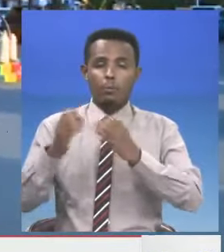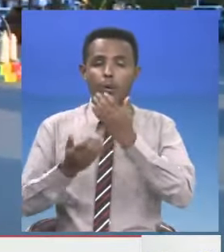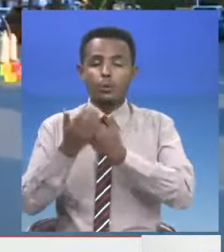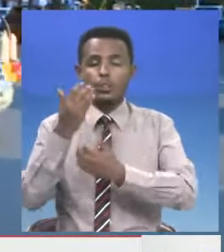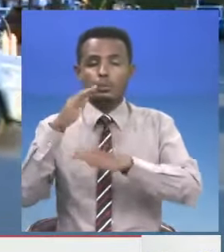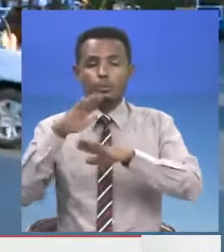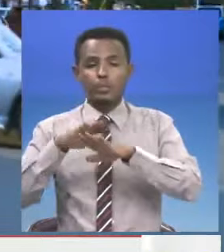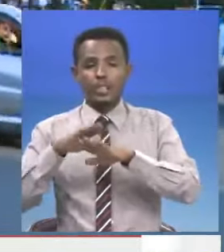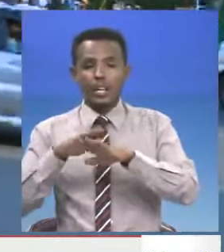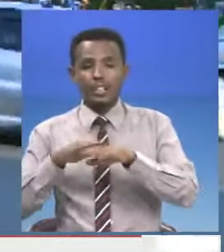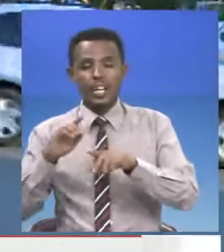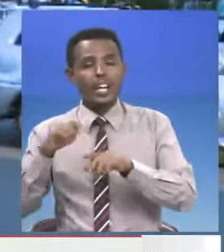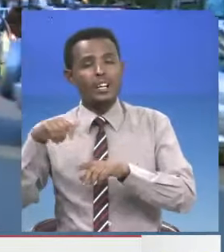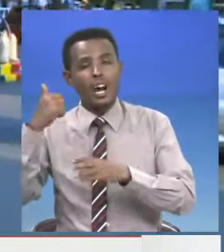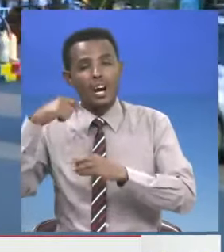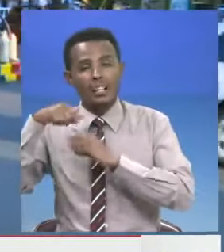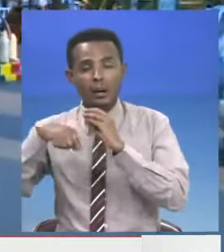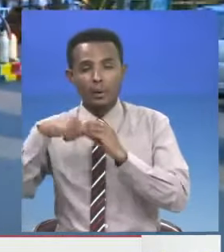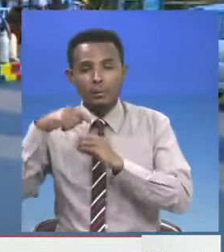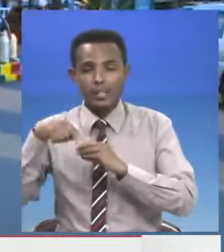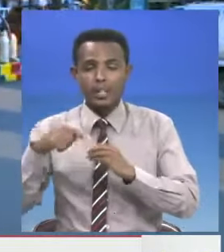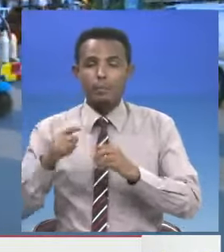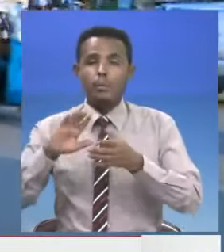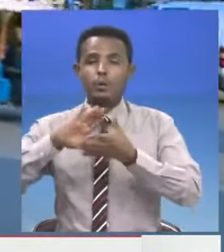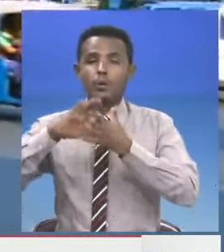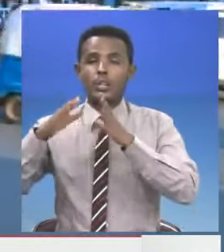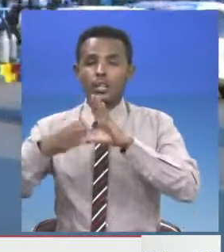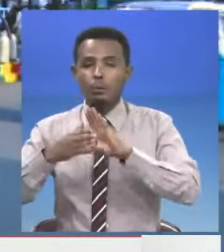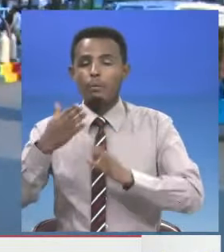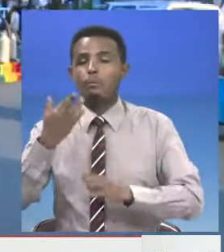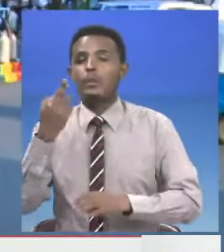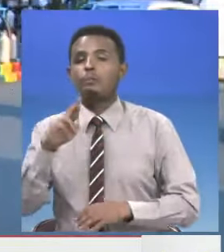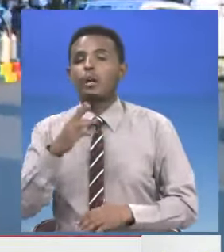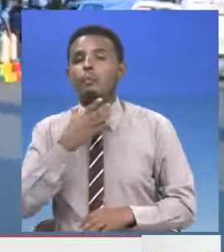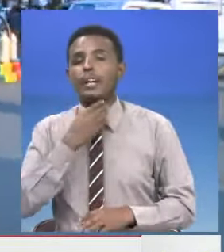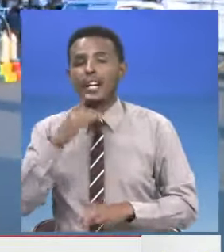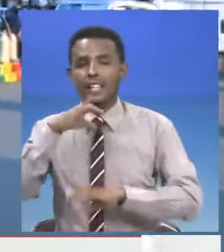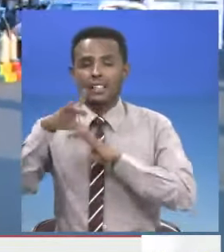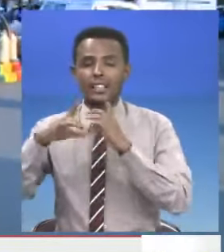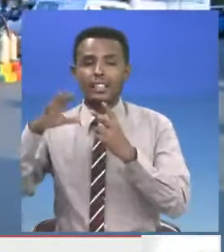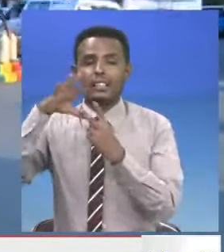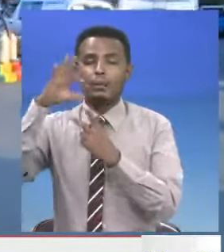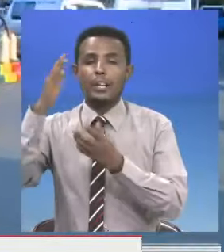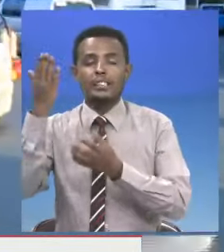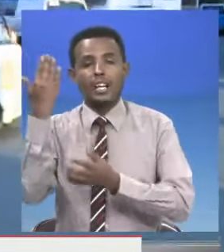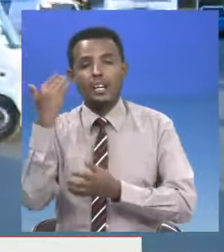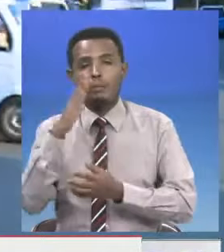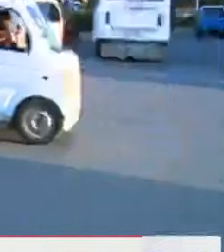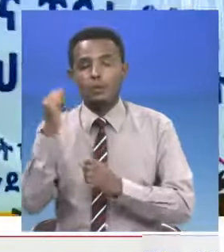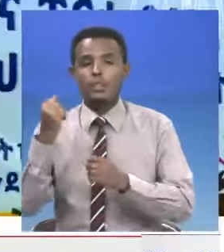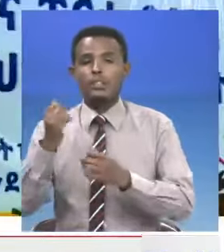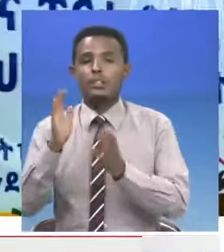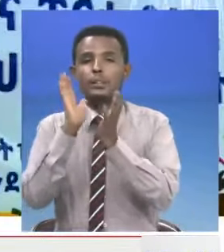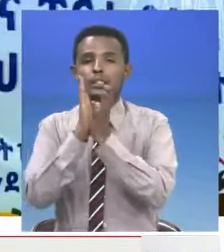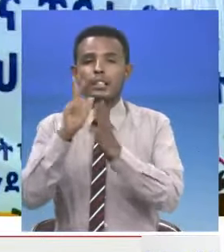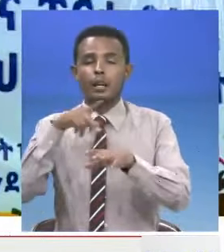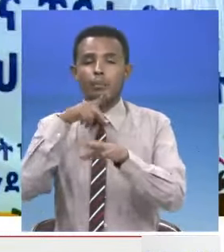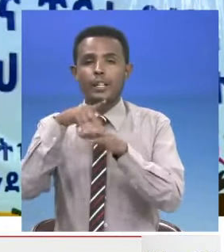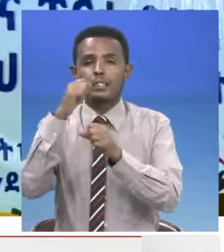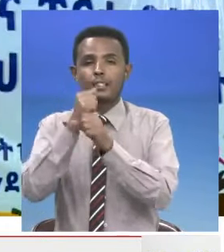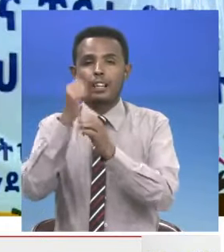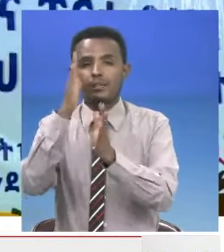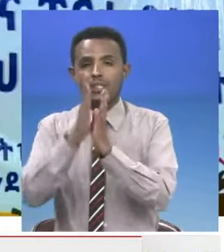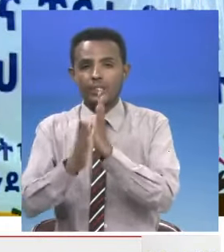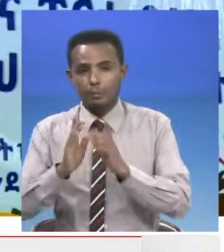እንግዲህ ከሌላ አካባቢ ማለትም በጎንደር ወይ ደግሞ በአማራ ክልል ተመራጭ ያልነበሩ የብልጽግና ፓርቲ ስራ አስፈጻሚዎች